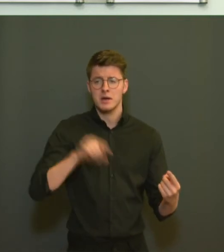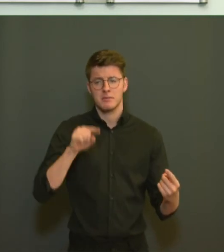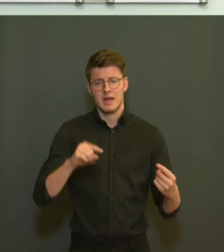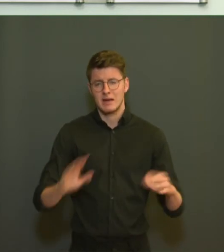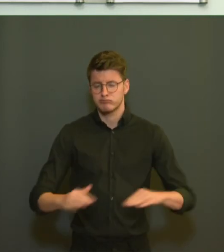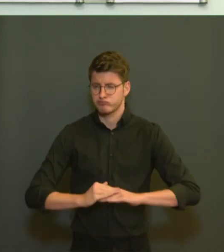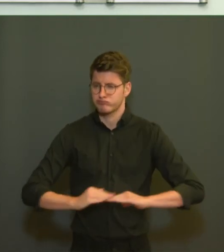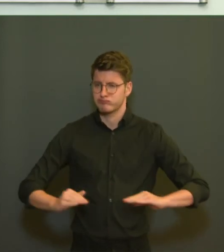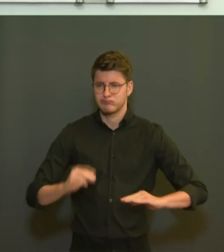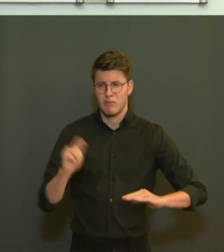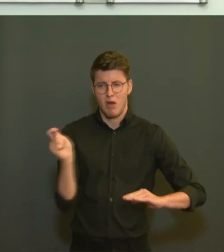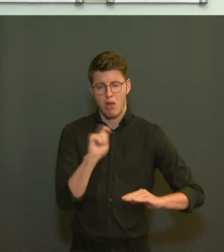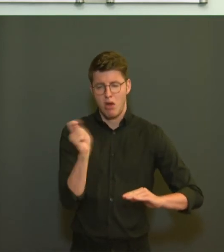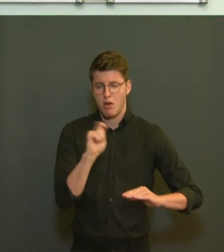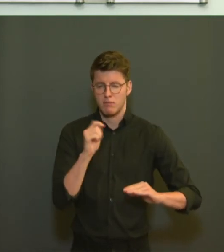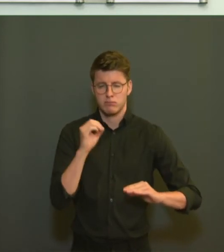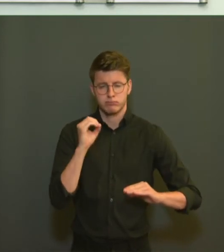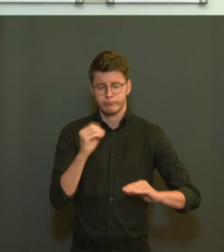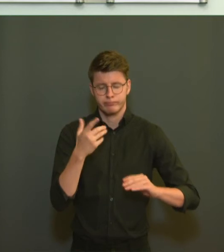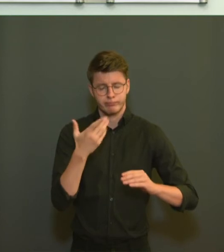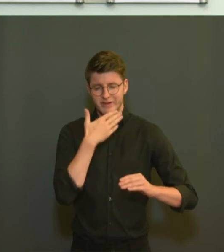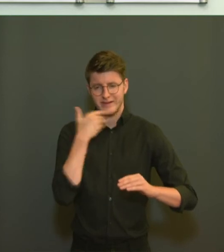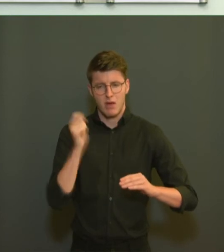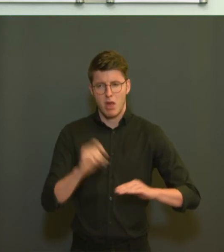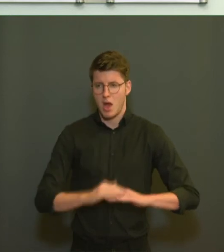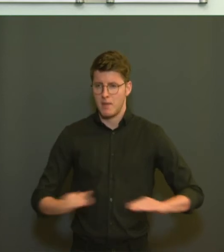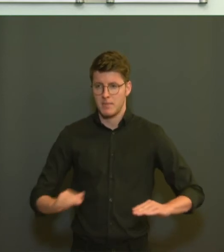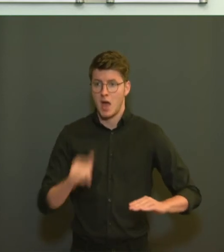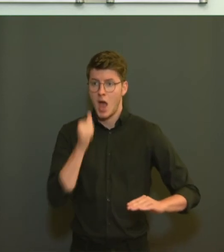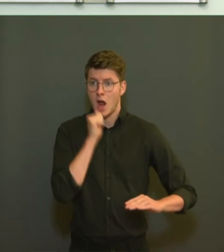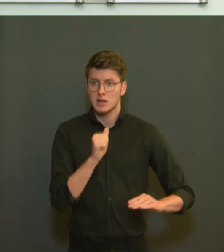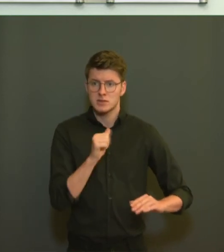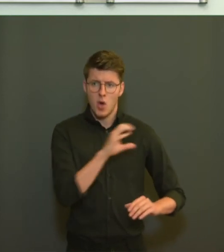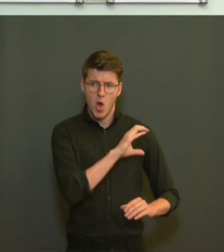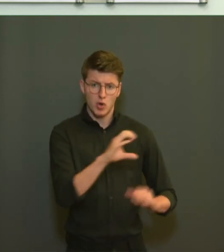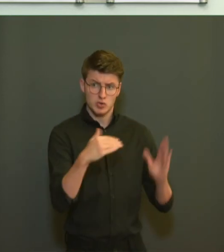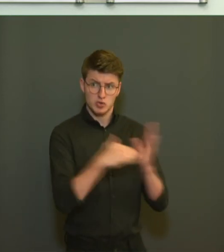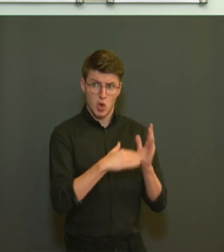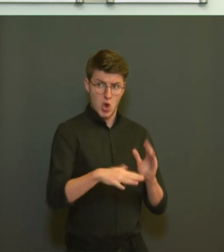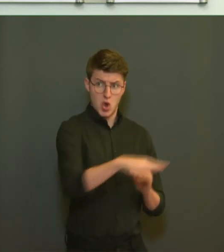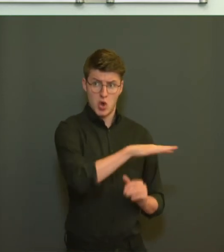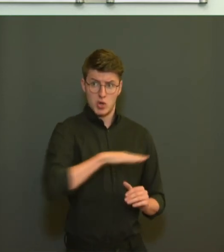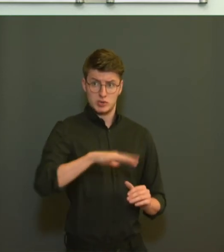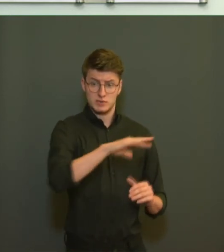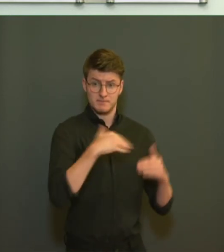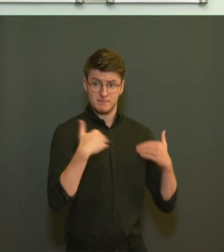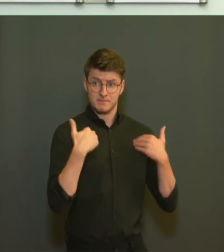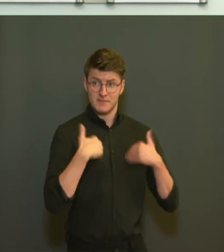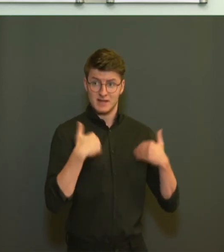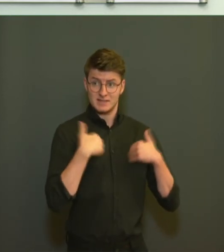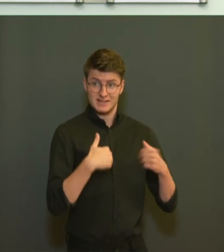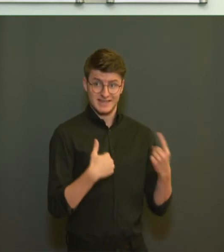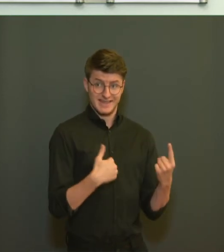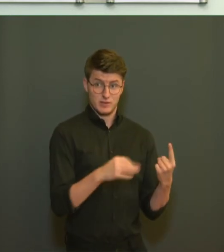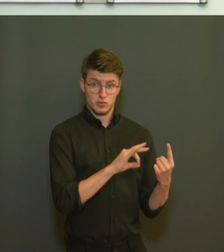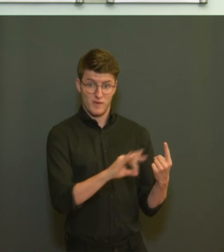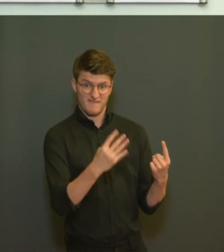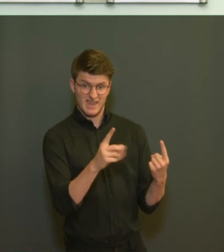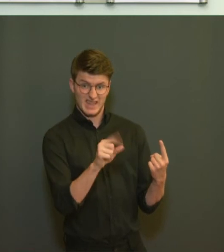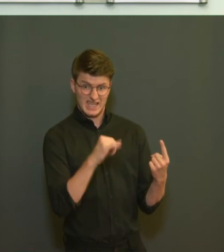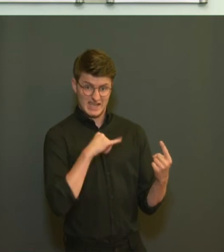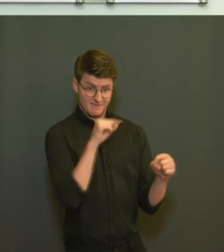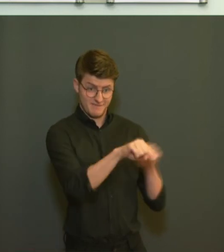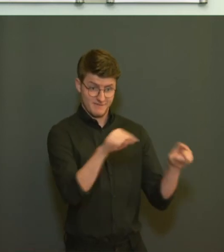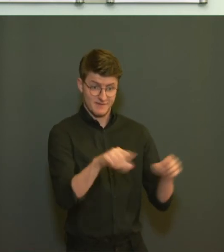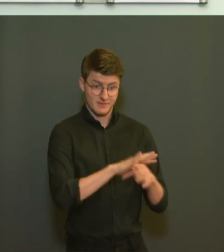alarm. Wanneer we 1 tot 14 besmettingen per 100.000 inwoners in de voorbije 14 dagen